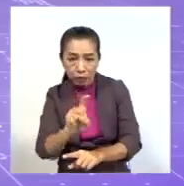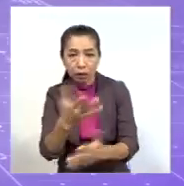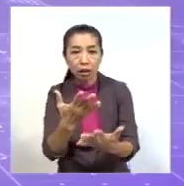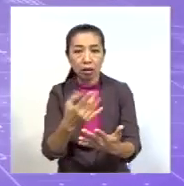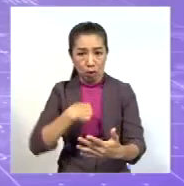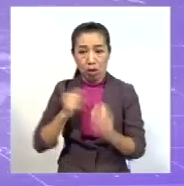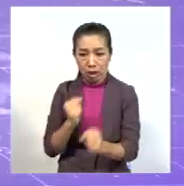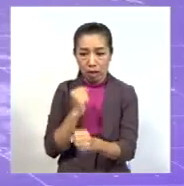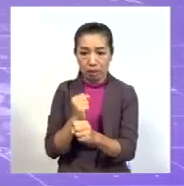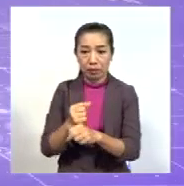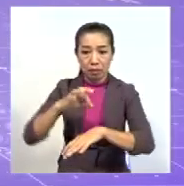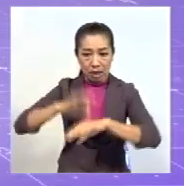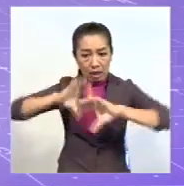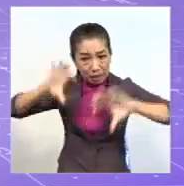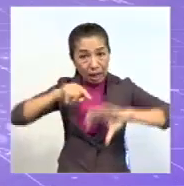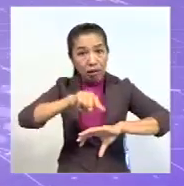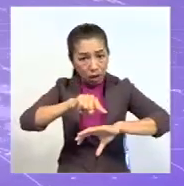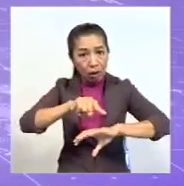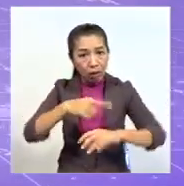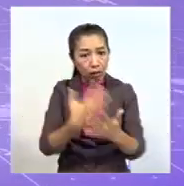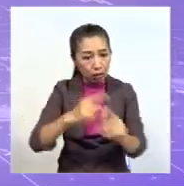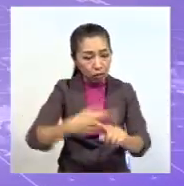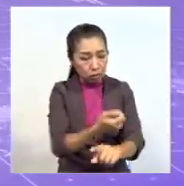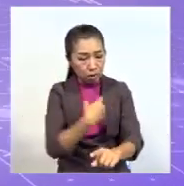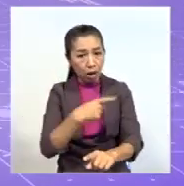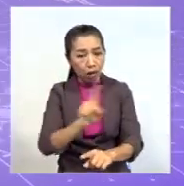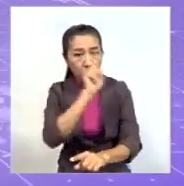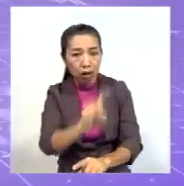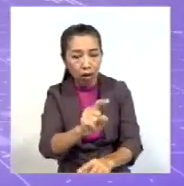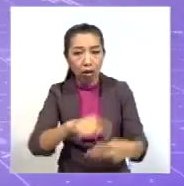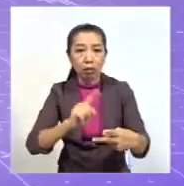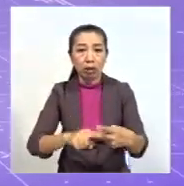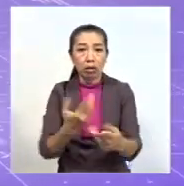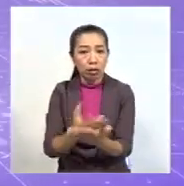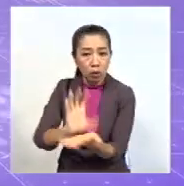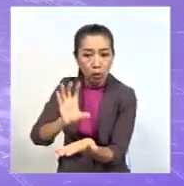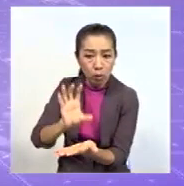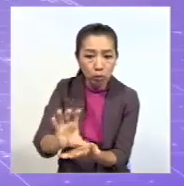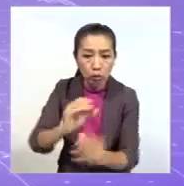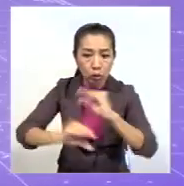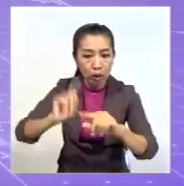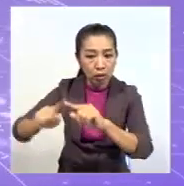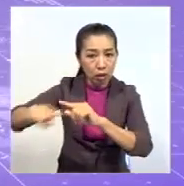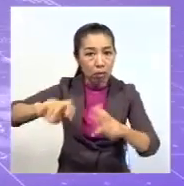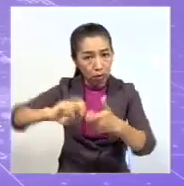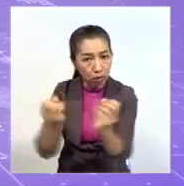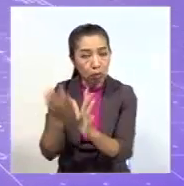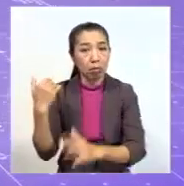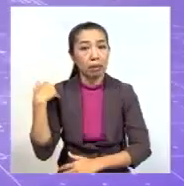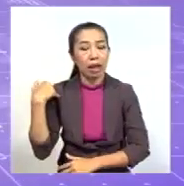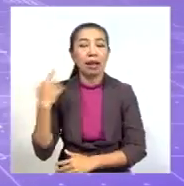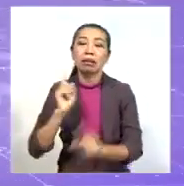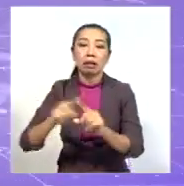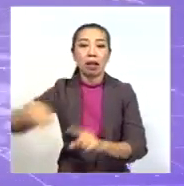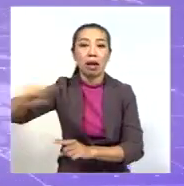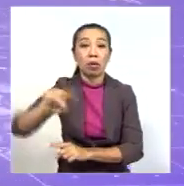เอามาเบิกจ่ายมาลงทุนในประเทศจะกระทบหรือเปล่าเพราะมันหมายถึงผลกระทบตั้งแต่ระดับเล็กไปจนถึงระดับใหญ่เลยนะคะ ใ